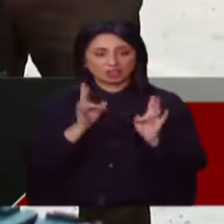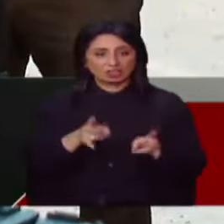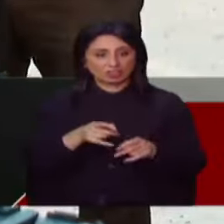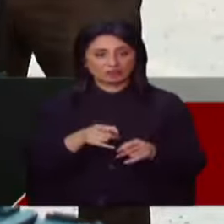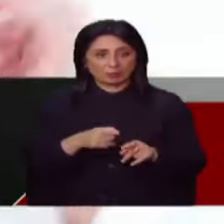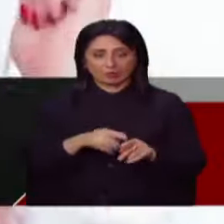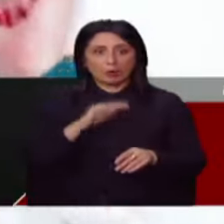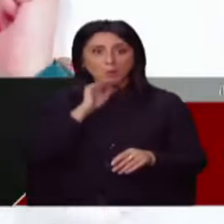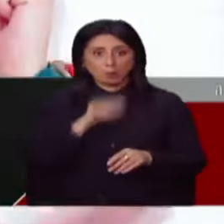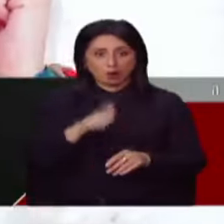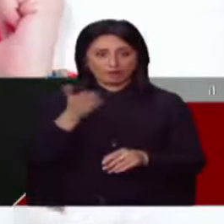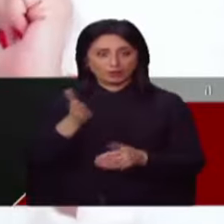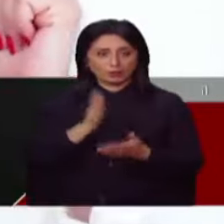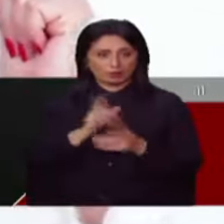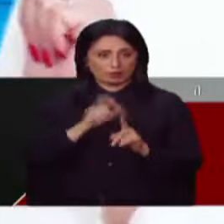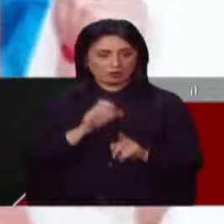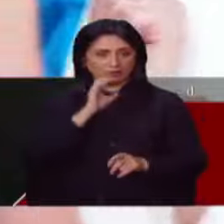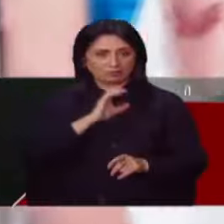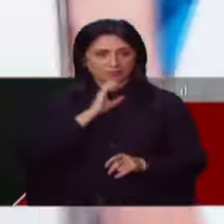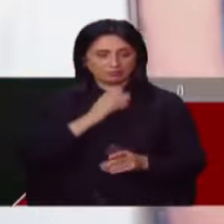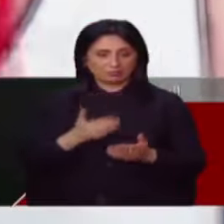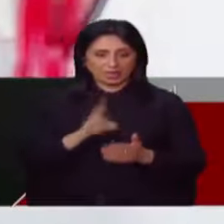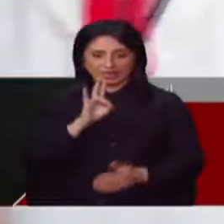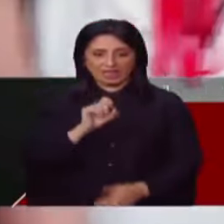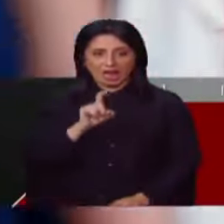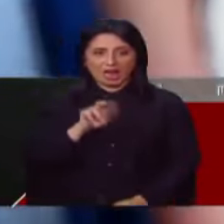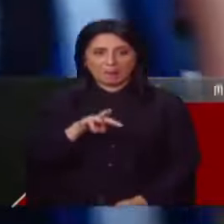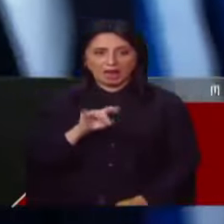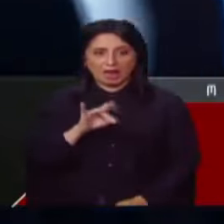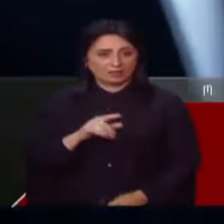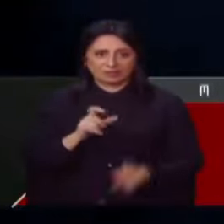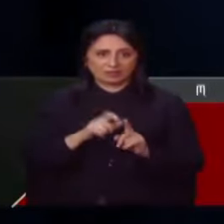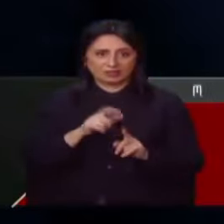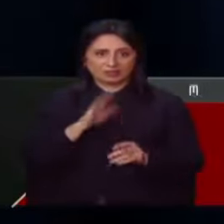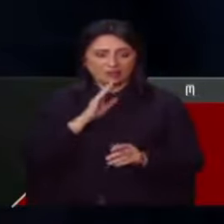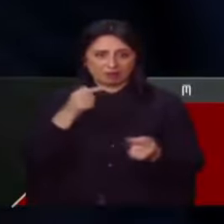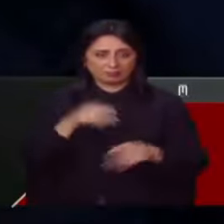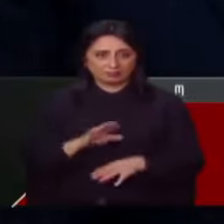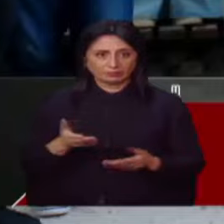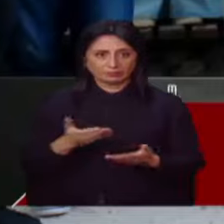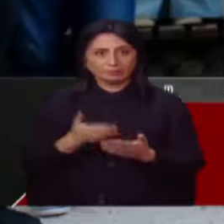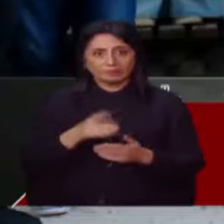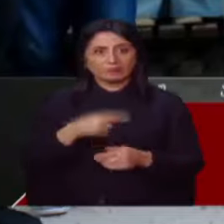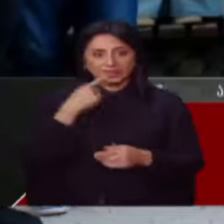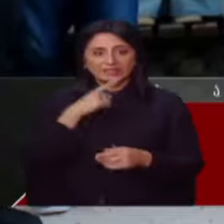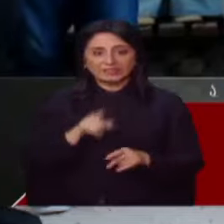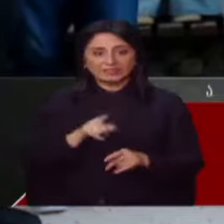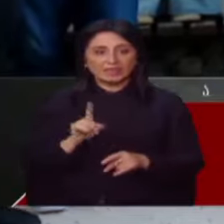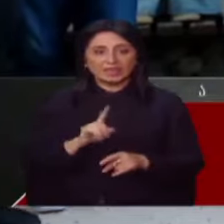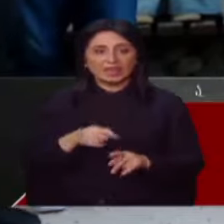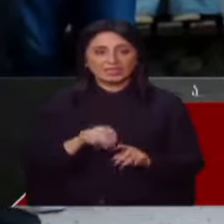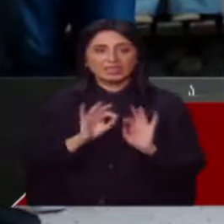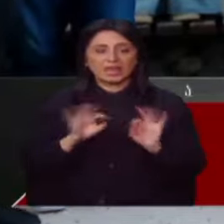დაშავებაა. პროფესორმა და ახლა უკვე ნაციონალური მოძრაობის ირგვლივ შექმნილი გაერთიანების წევრმა ლაშა ბაქრაძემ თქვა ის,